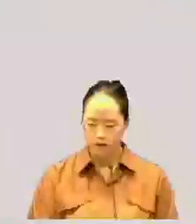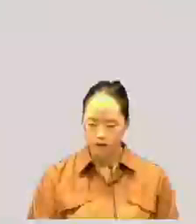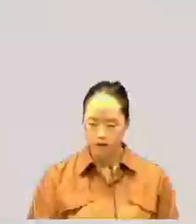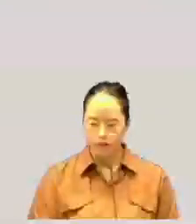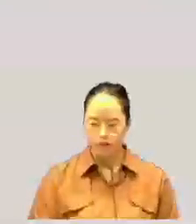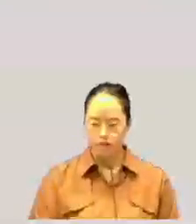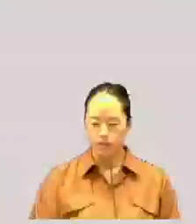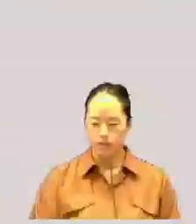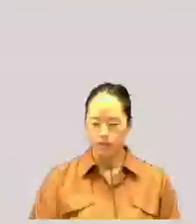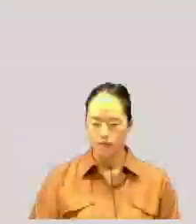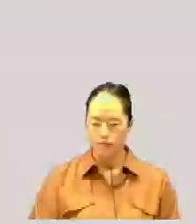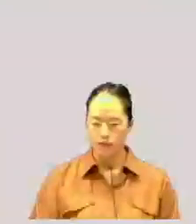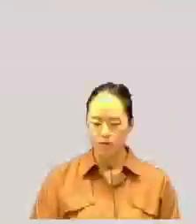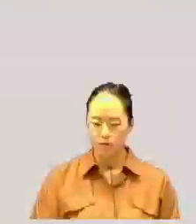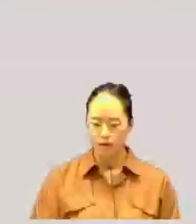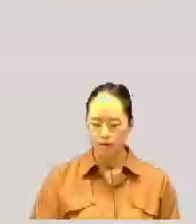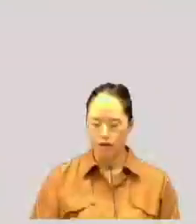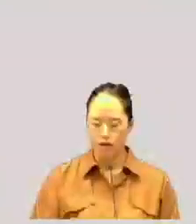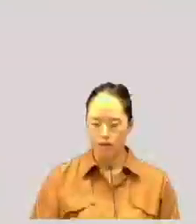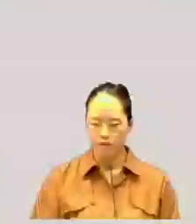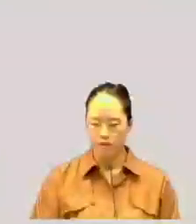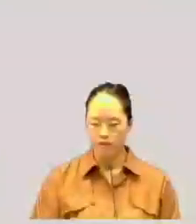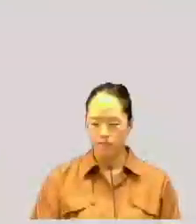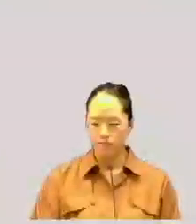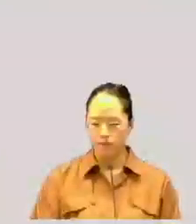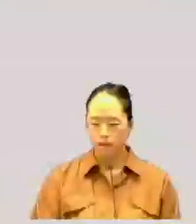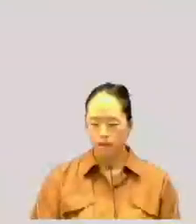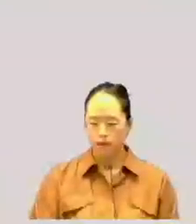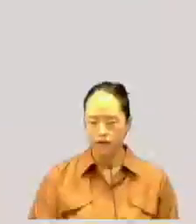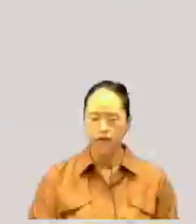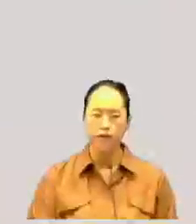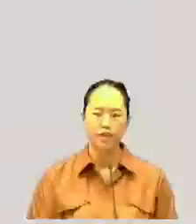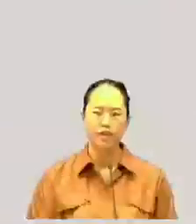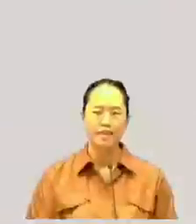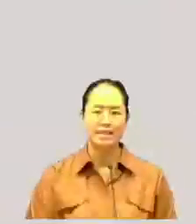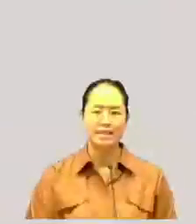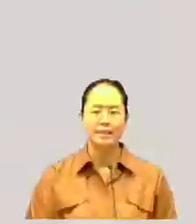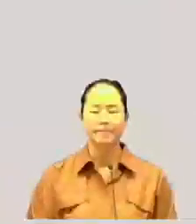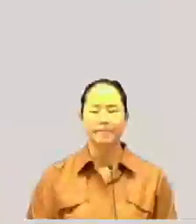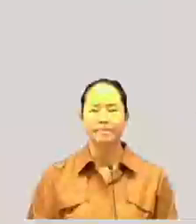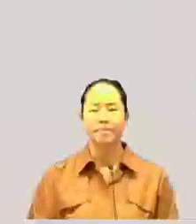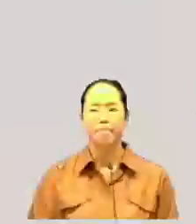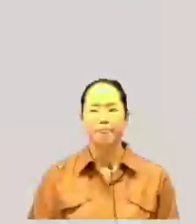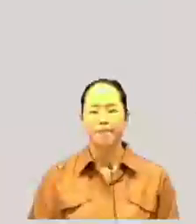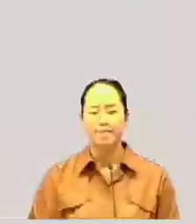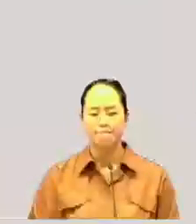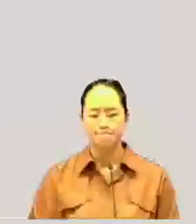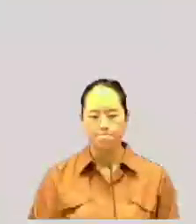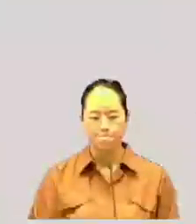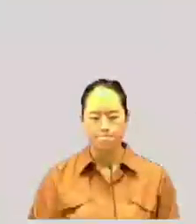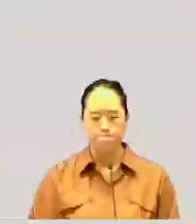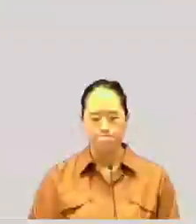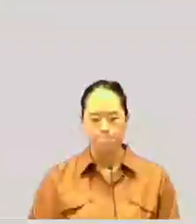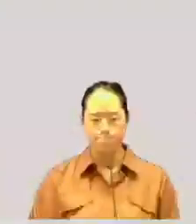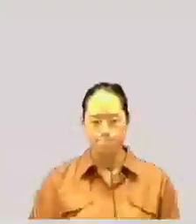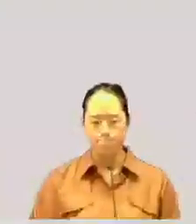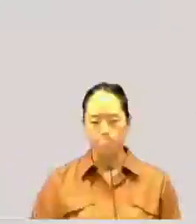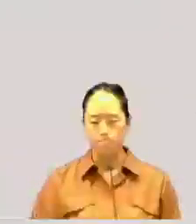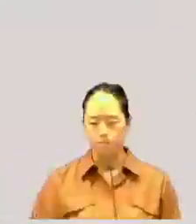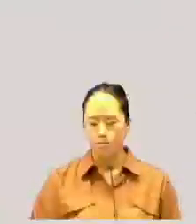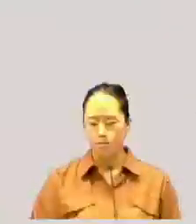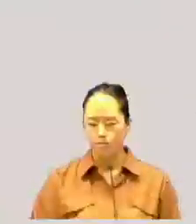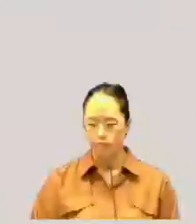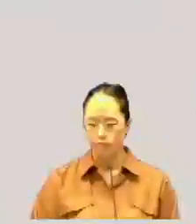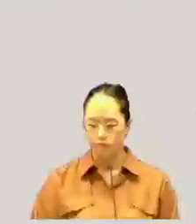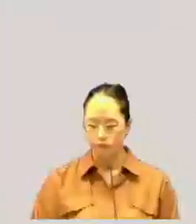便与说希腊话的犹太人讲论辩论，我们应该辩论呢到底什么是真理。